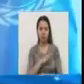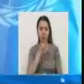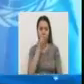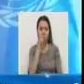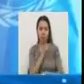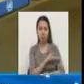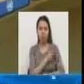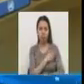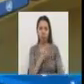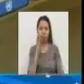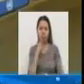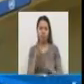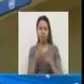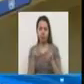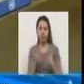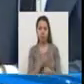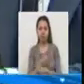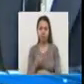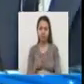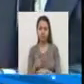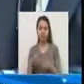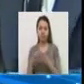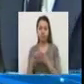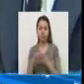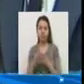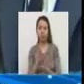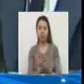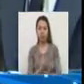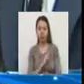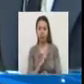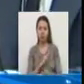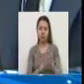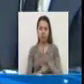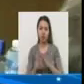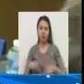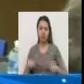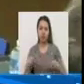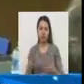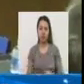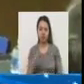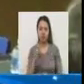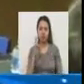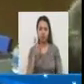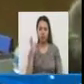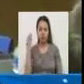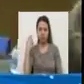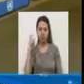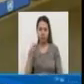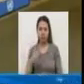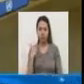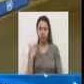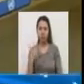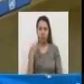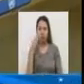Польшаның Біріккен ұлттар ұйымы қауіпсіздік кеңесінің тұрақты емес мүшесі ретіндегі қызметінің басталуымен құттықтады. Нұрсұлтан Назарбаев Қазақстан мен